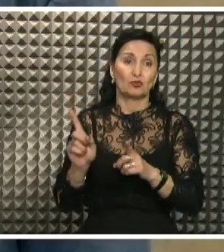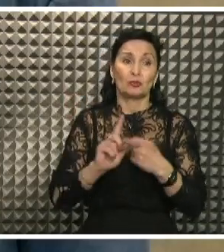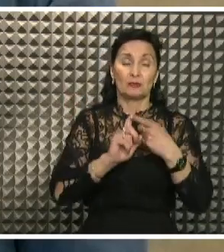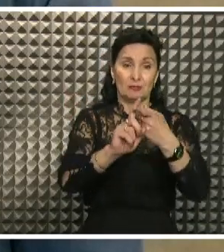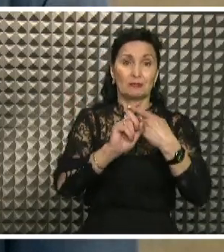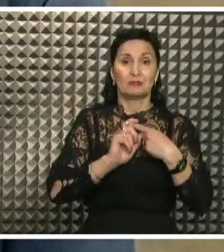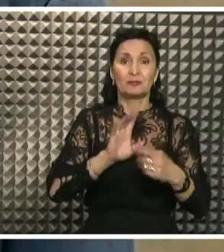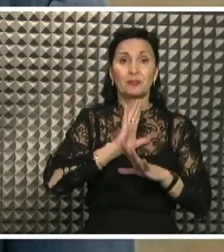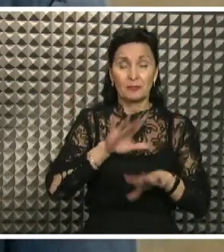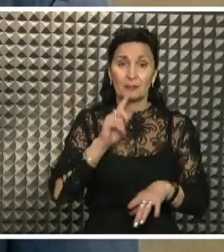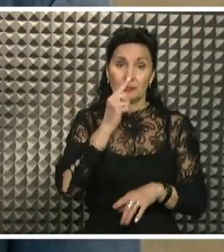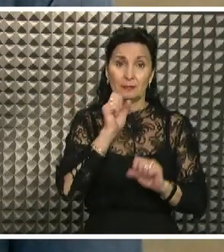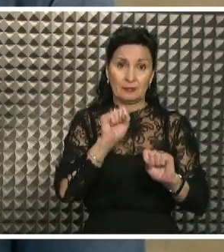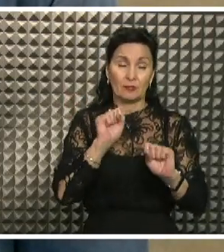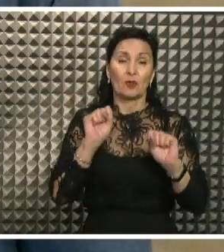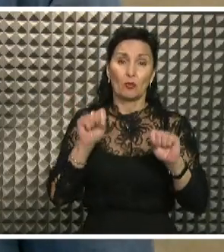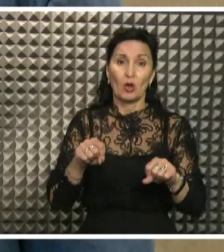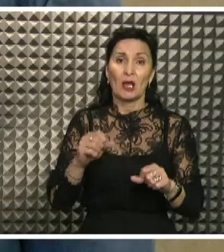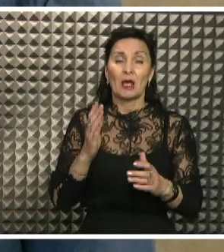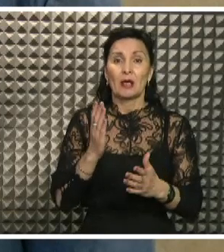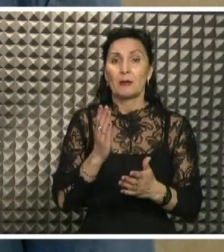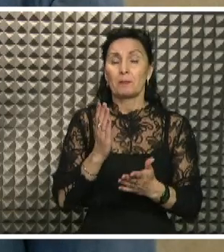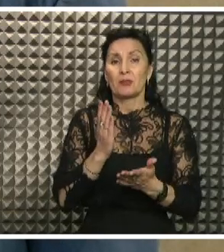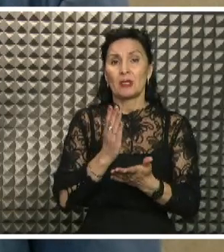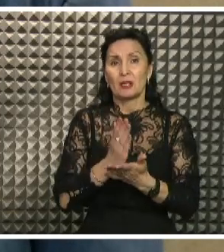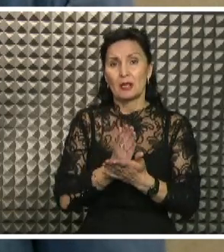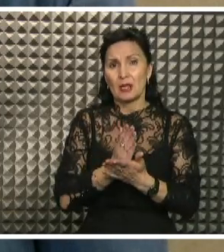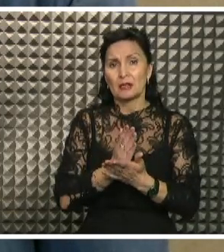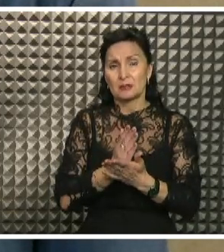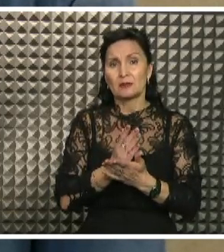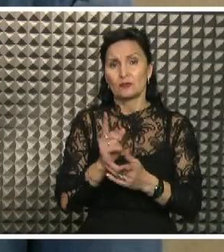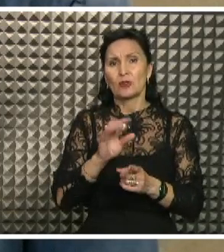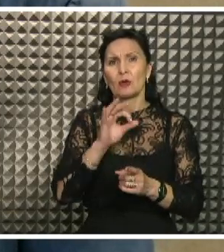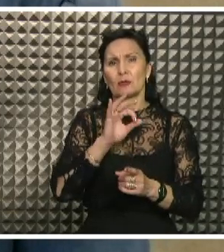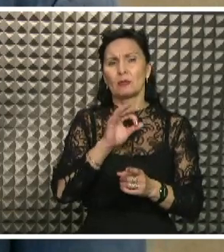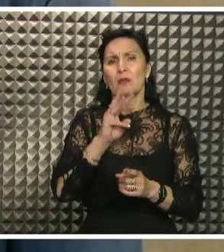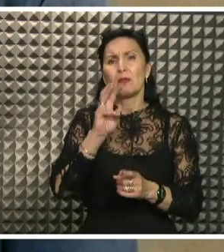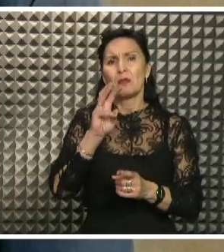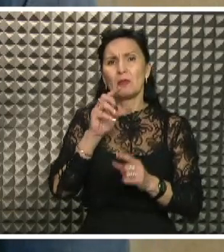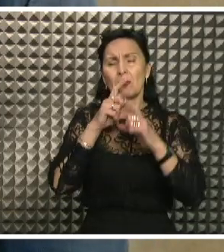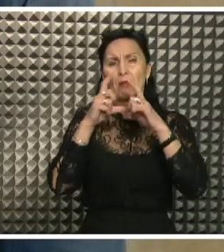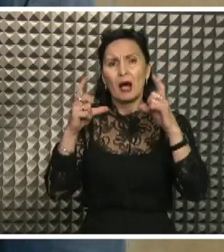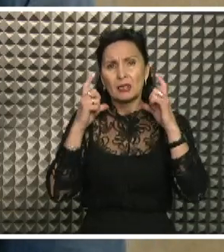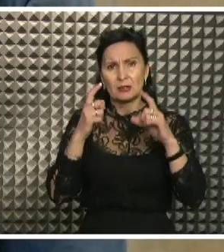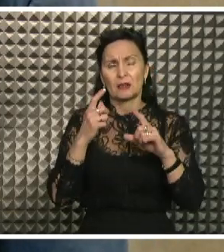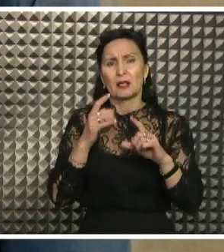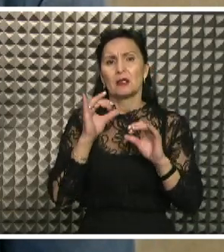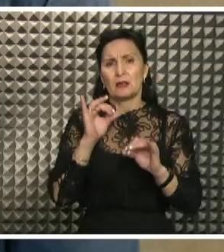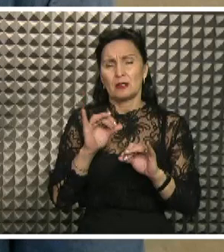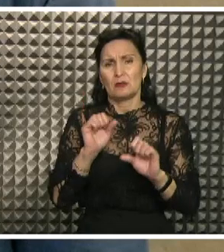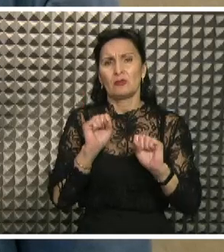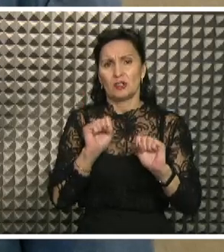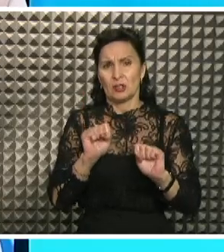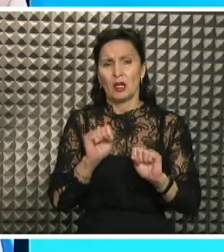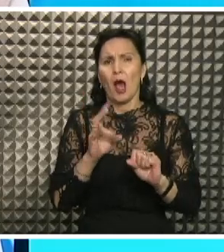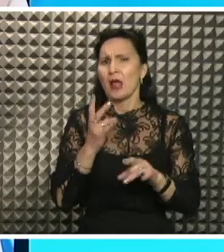И есть единственное, что есть мазь и гель. Ну, наверное, предпочтительно все-таки мазь, потому что она более, ну, увлажняет. Гель сушит. Да.